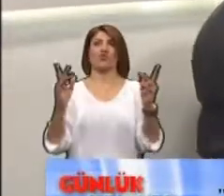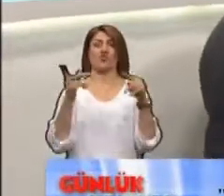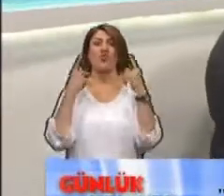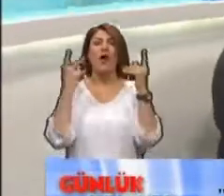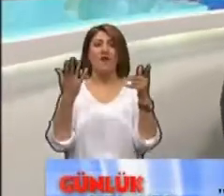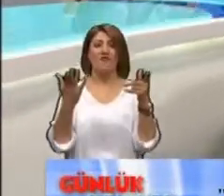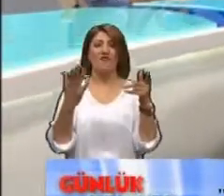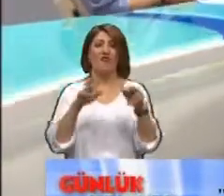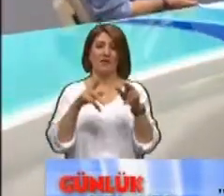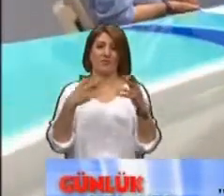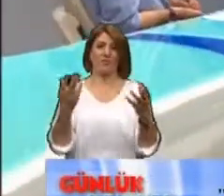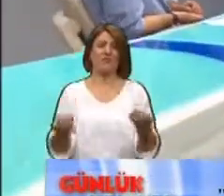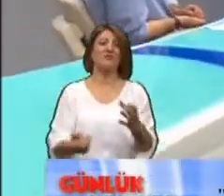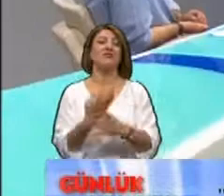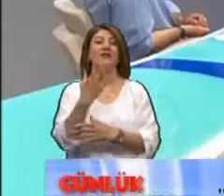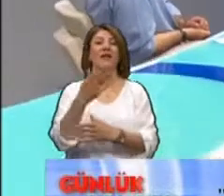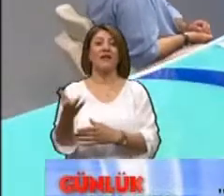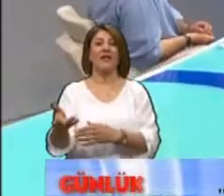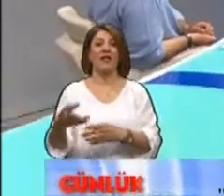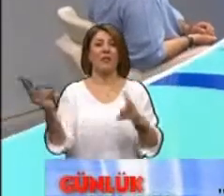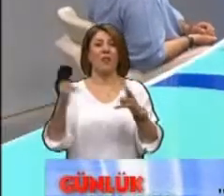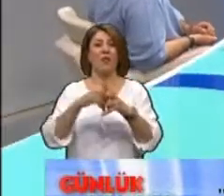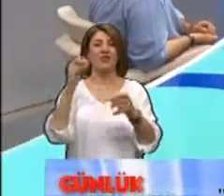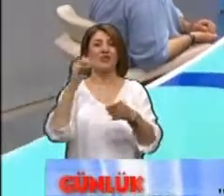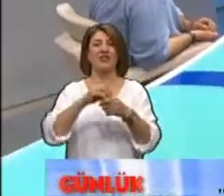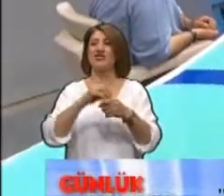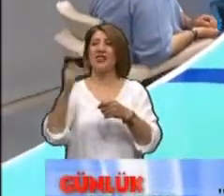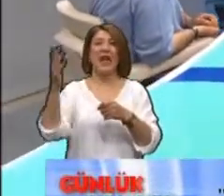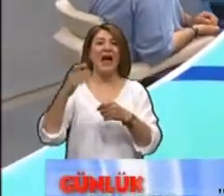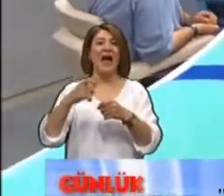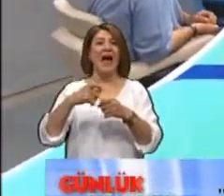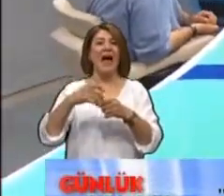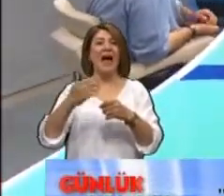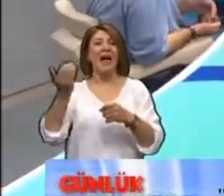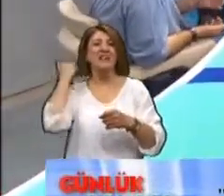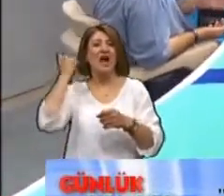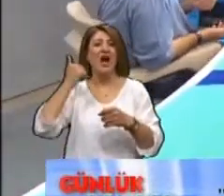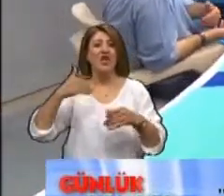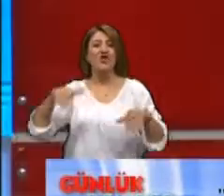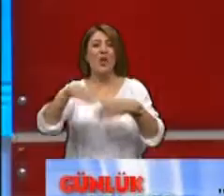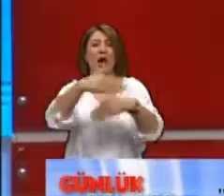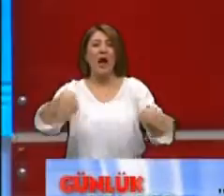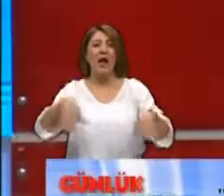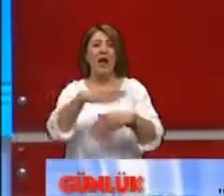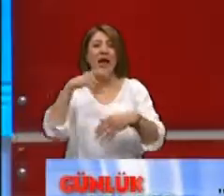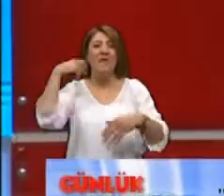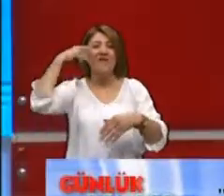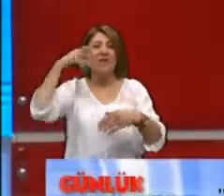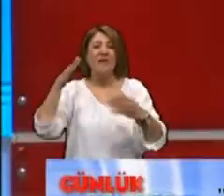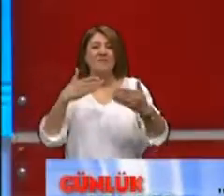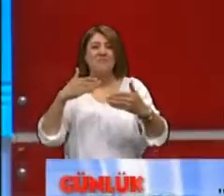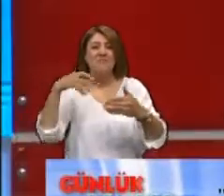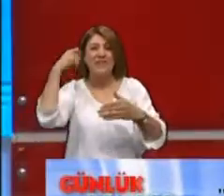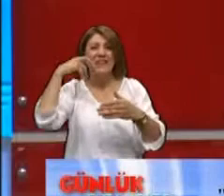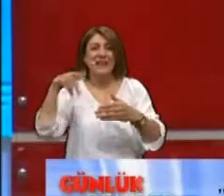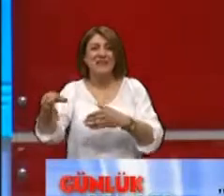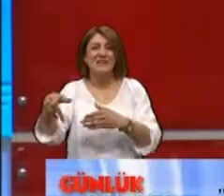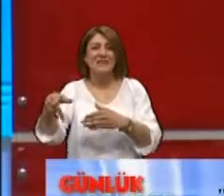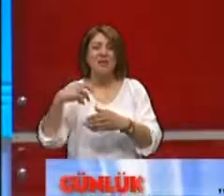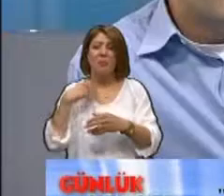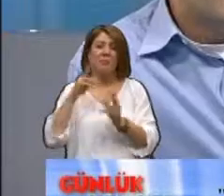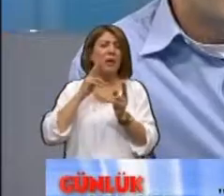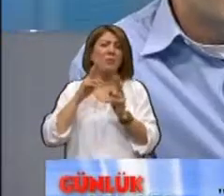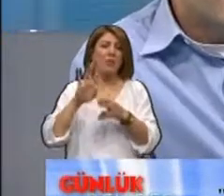artık evet. Bu durum. Evet. Emniyetten Rıza Baba. Arka Sokaklar dizisi var ya. Evet. Onun kahramanı olarak kendilerini tanıtıyor. Olabilir. Bak ben de çok